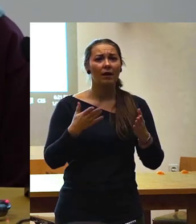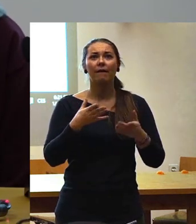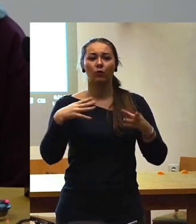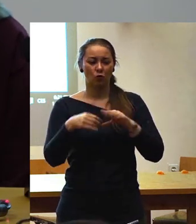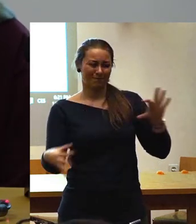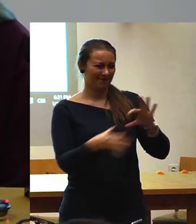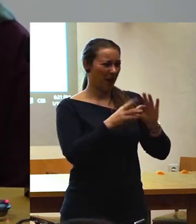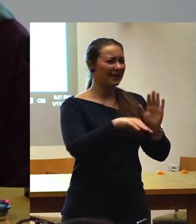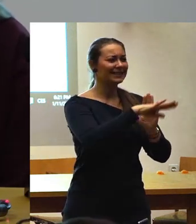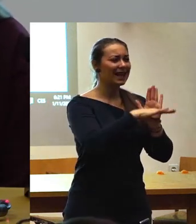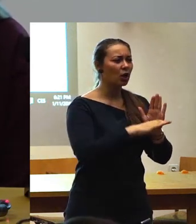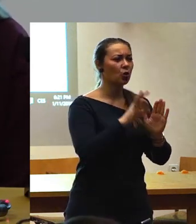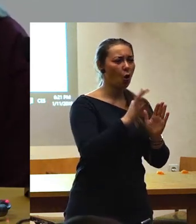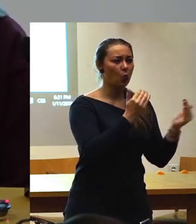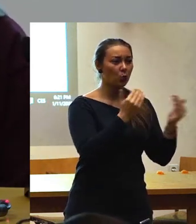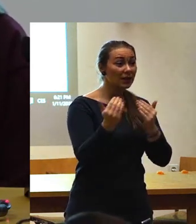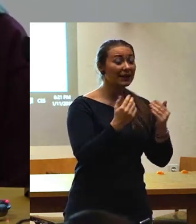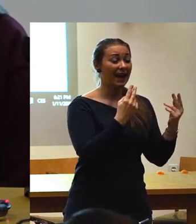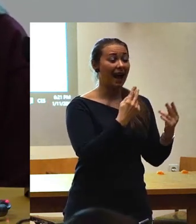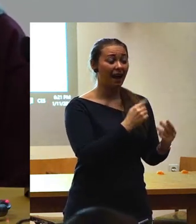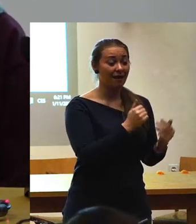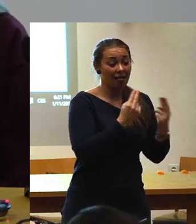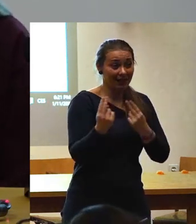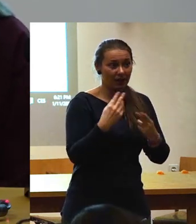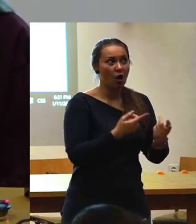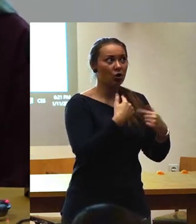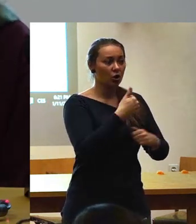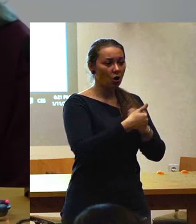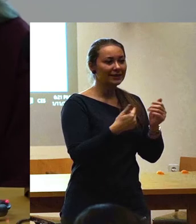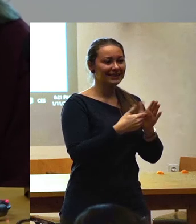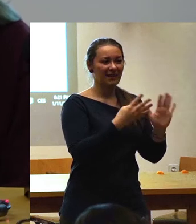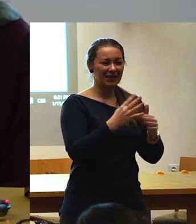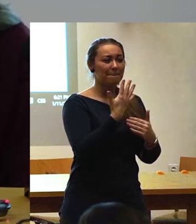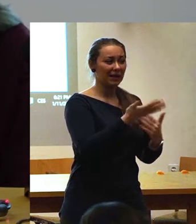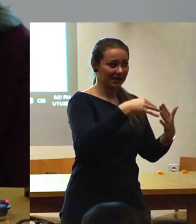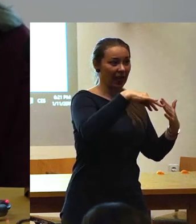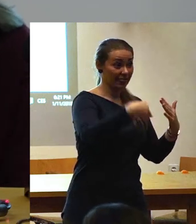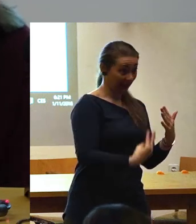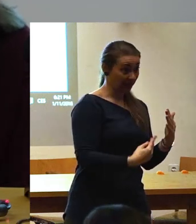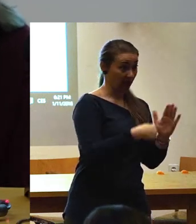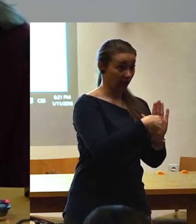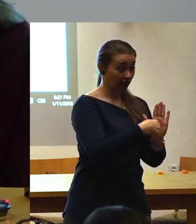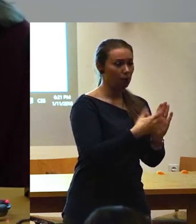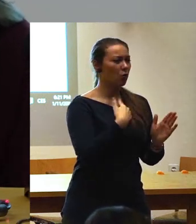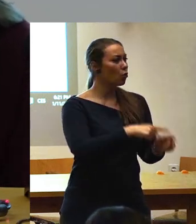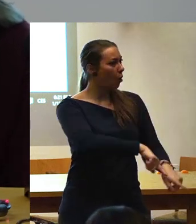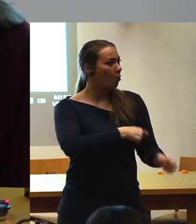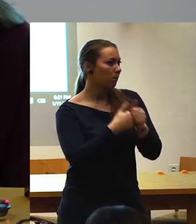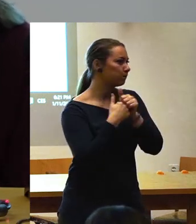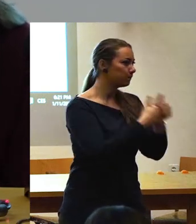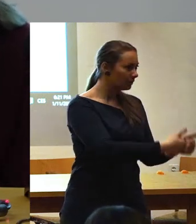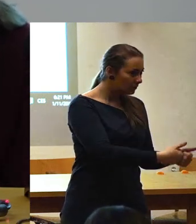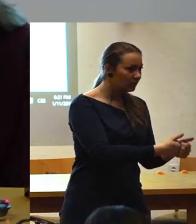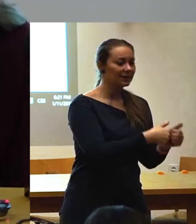Zákon o muzeích a galeriích z roku 59, podle kterého se řídily tyto instituce,